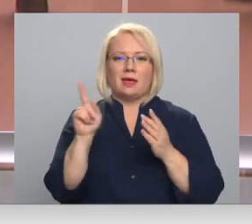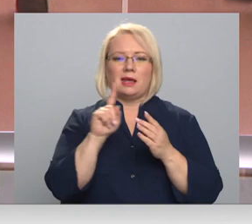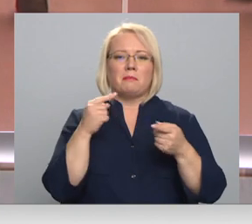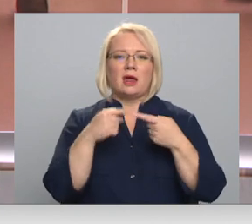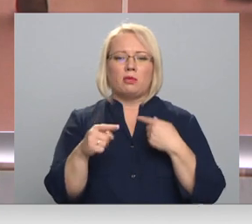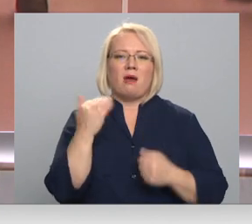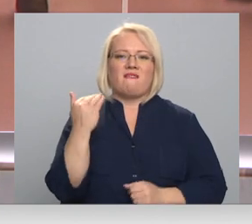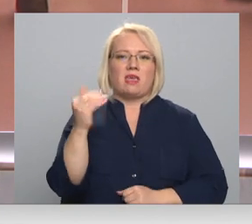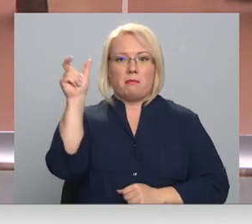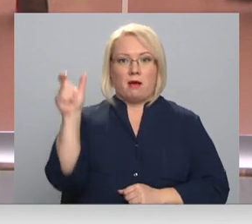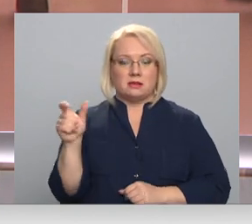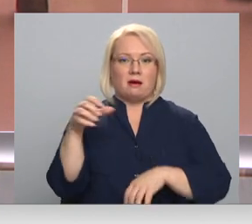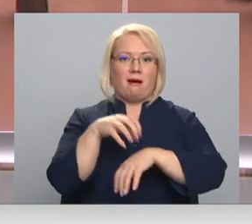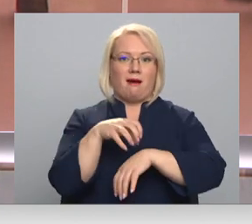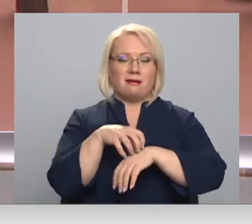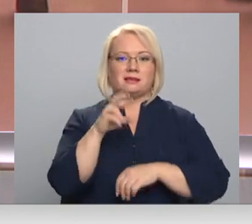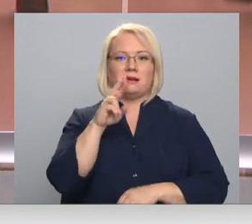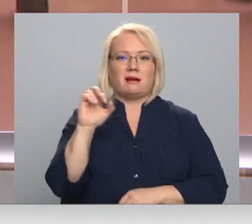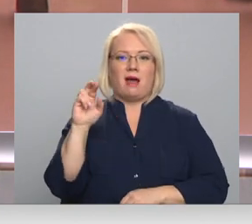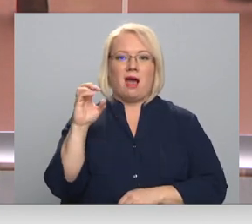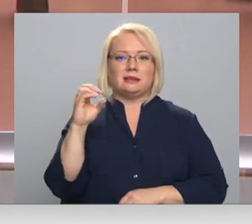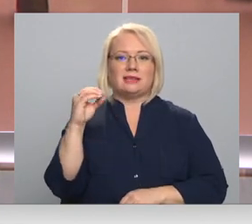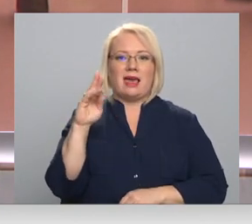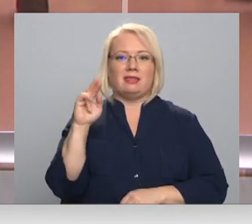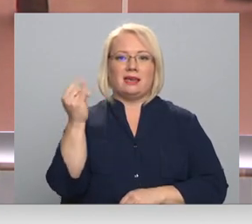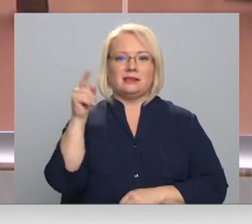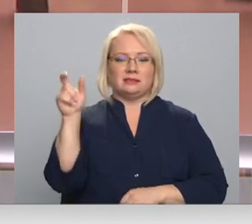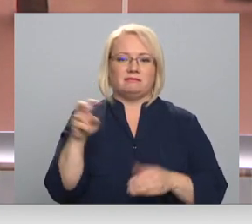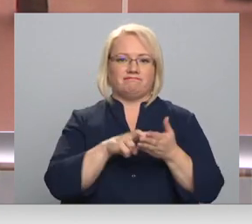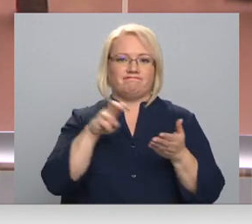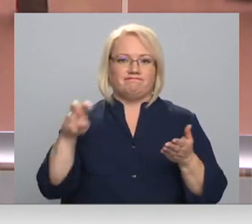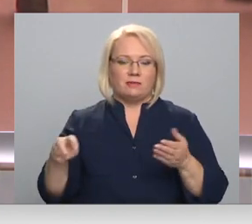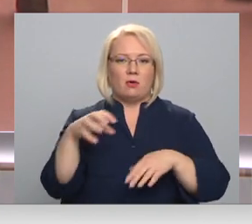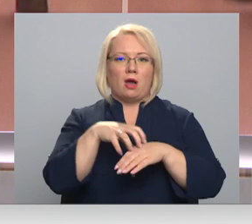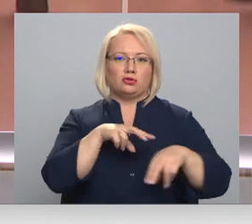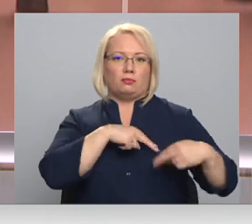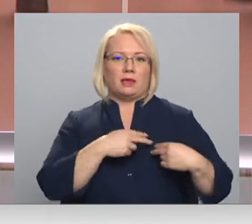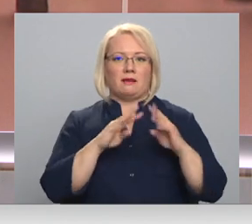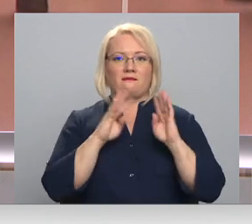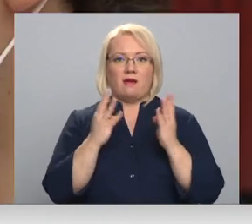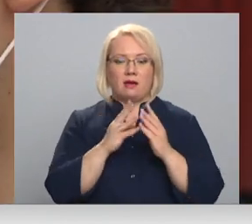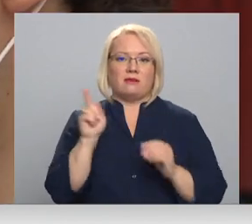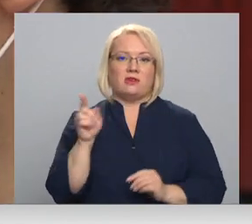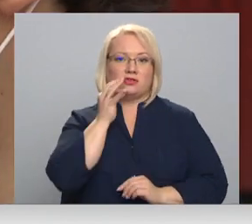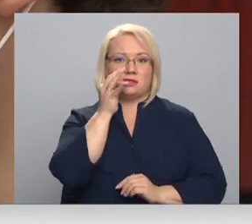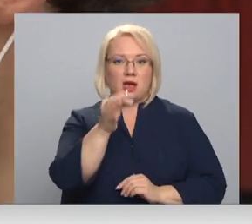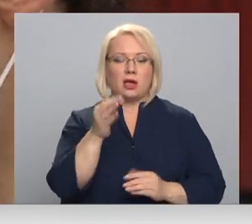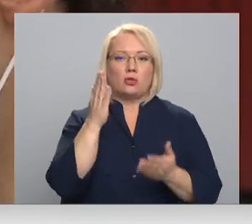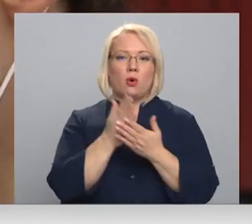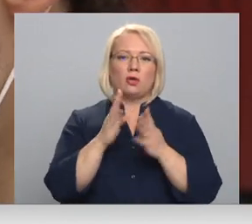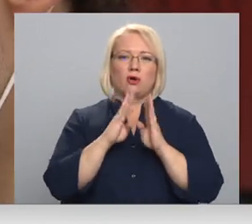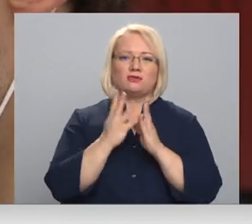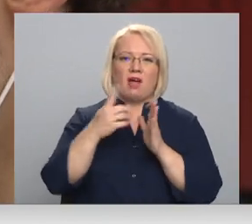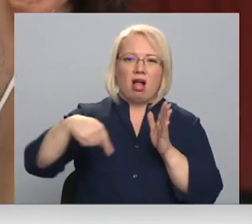viņa pārliecību, ārsts Kārlis Rācens ir izstājies no Latvijas ārstu biedrības valdes. Viņš skaidro, ka gan notiekošais valdē,